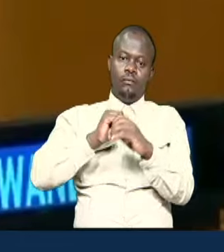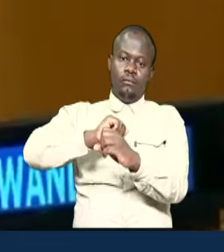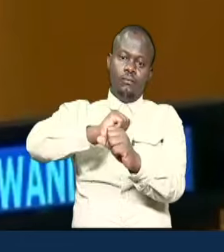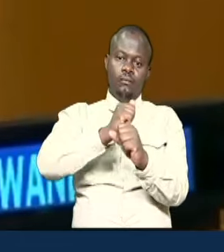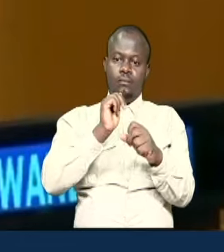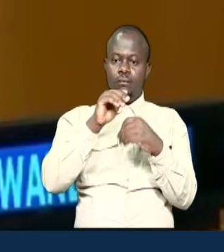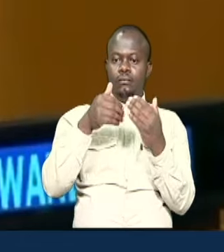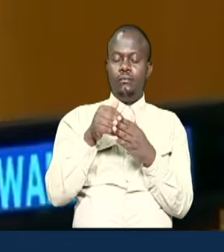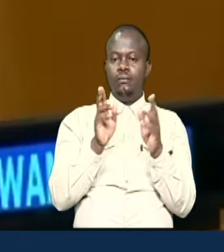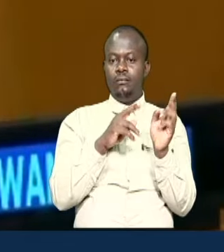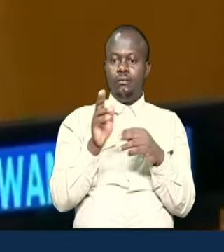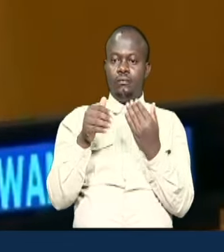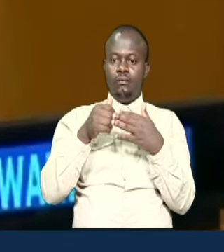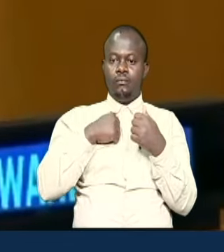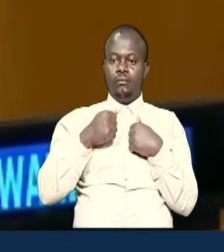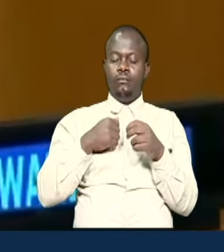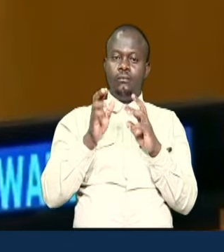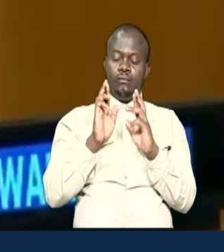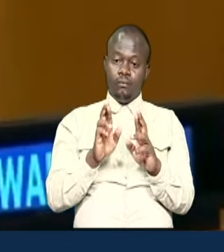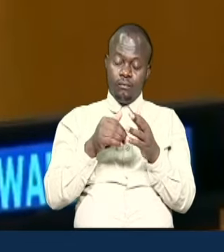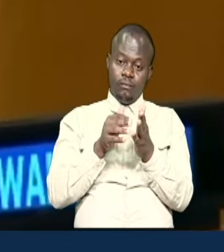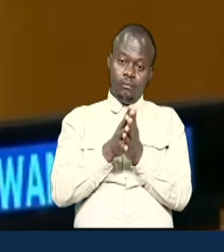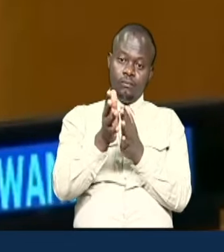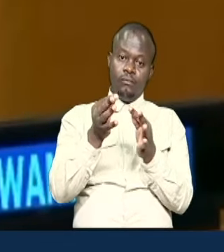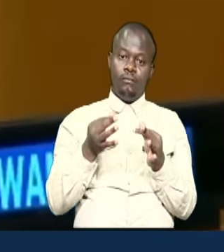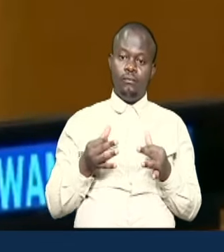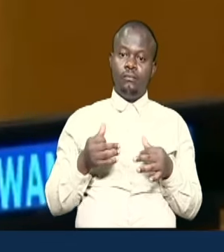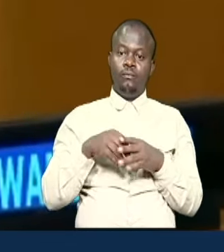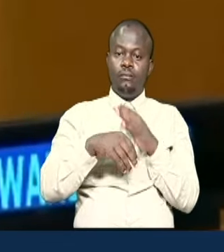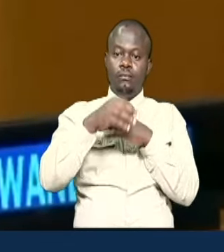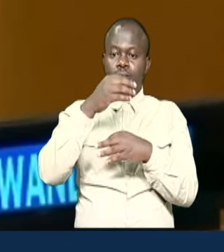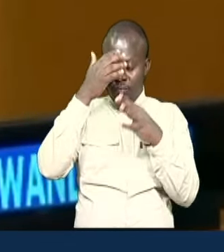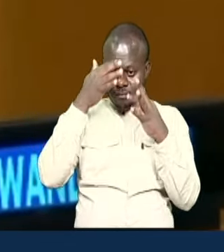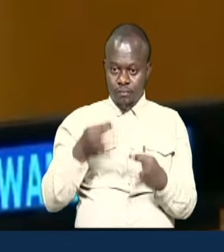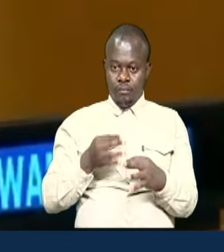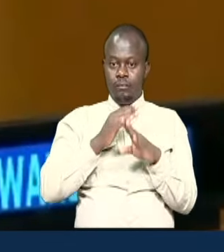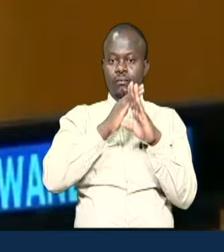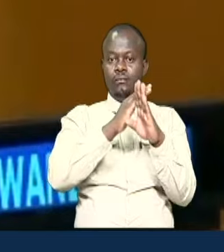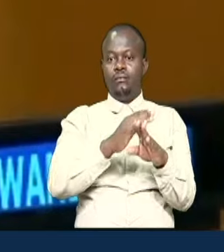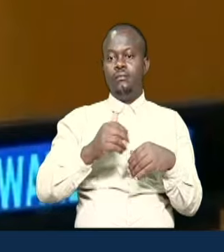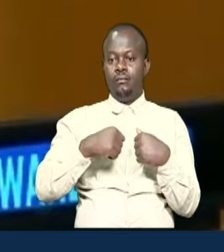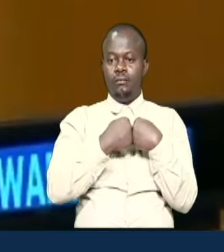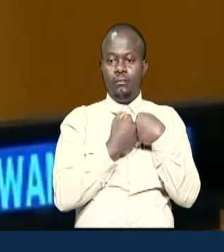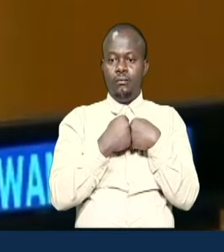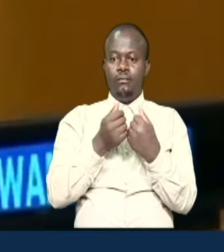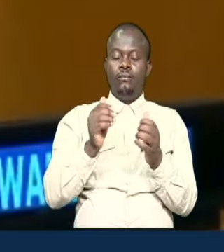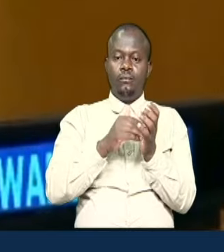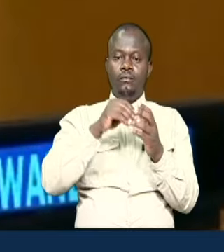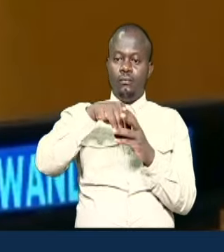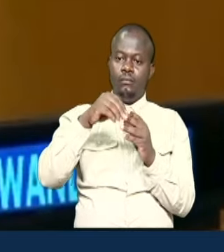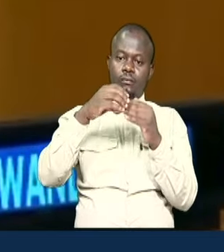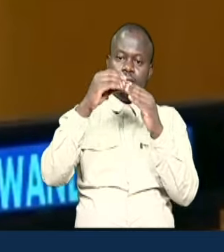abaturage b'abasivili. U Rwanda rwizera ko gushora imari mu ngamba zo gukumira amakimbirane harimo